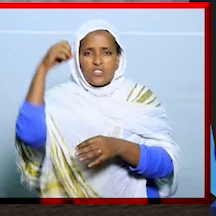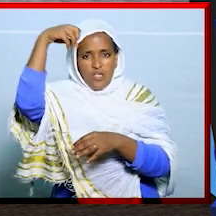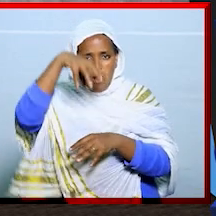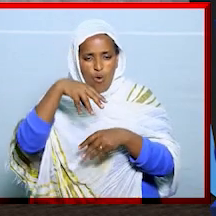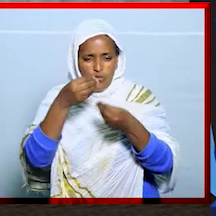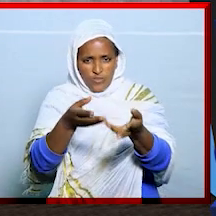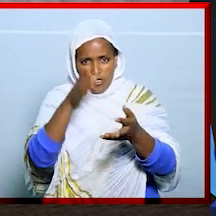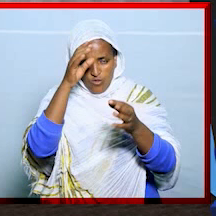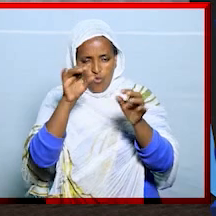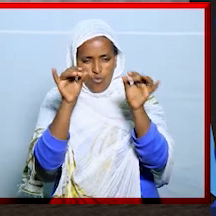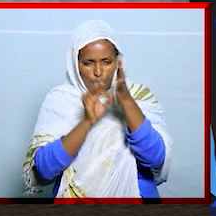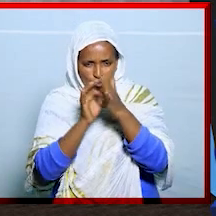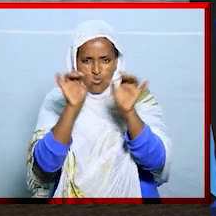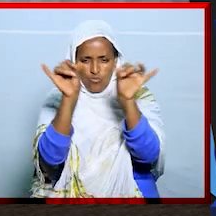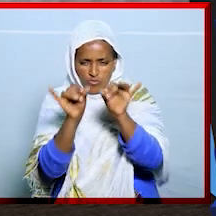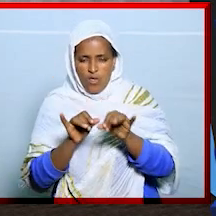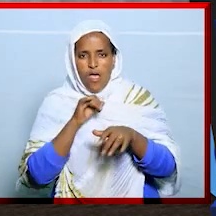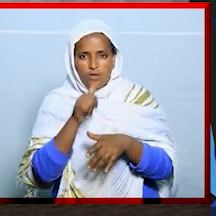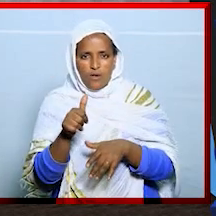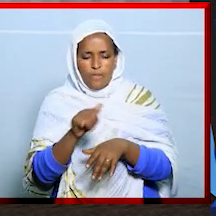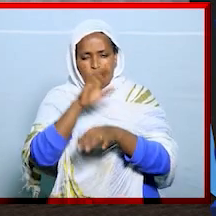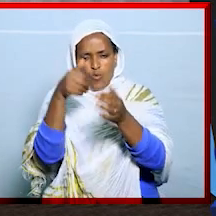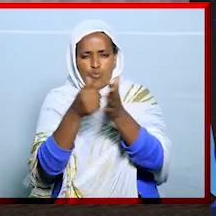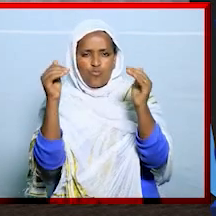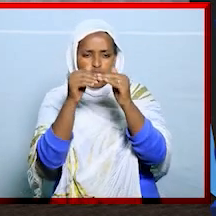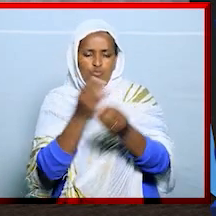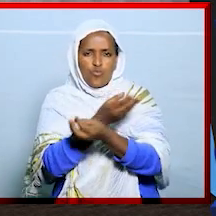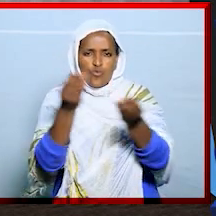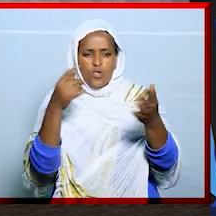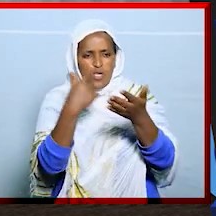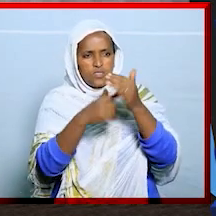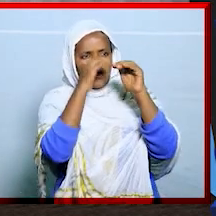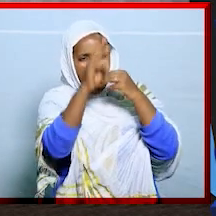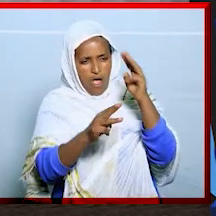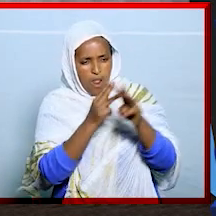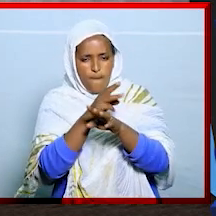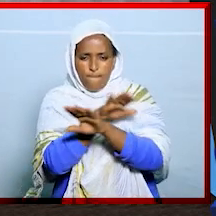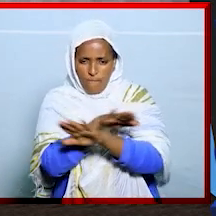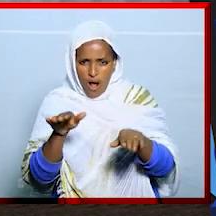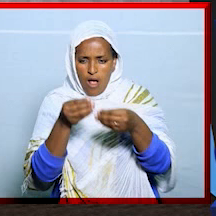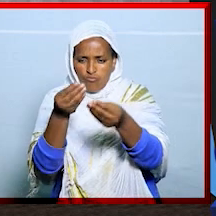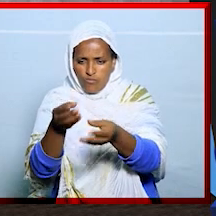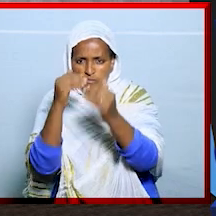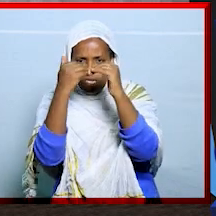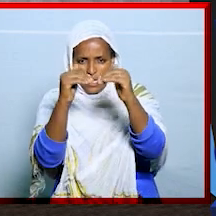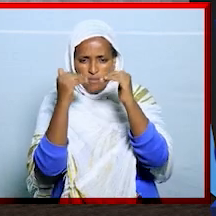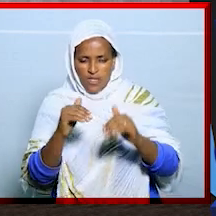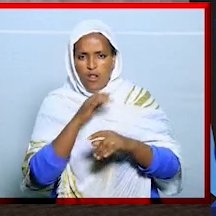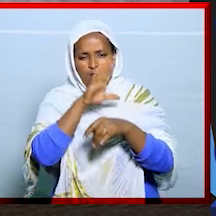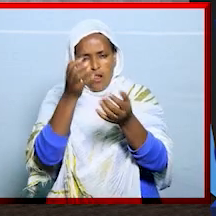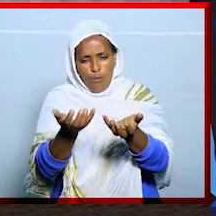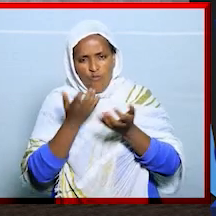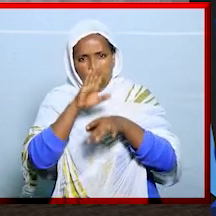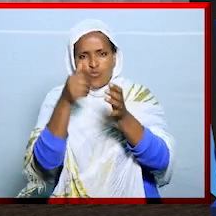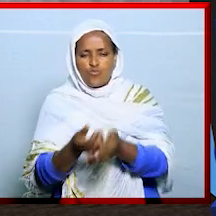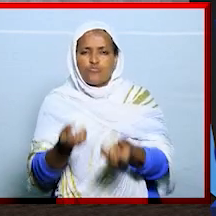እግዚአብሔር ጸጋውን የሚሰጠው ሰፍሮ ቆጥሮ ለክቶ አይደለም። እንደዚህ ዓለም ግዢ የዚህን ያክል ይህን ያክል ይበቃሃል እያለ አይደለም። ለሚፈልጉት